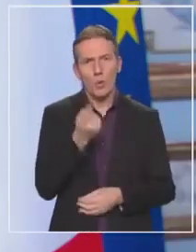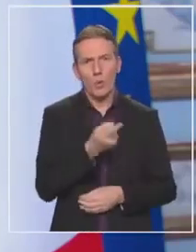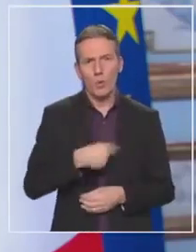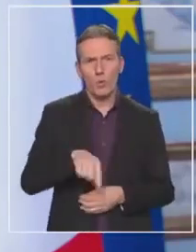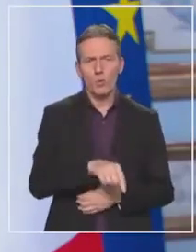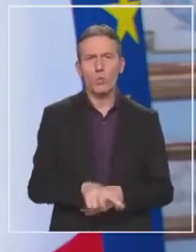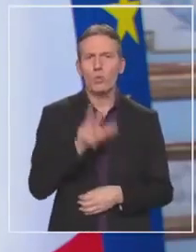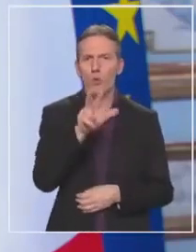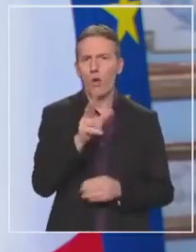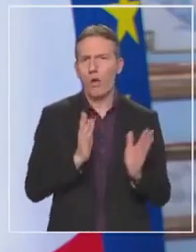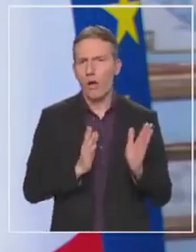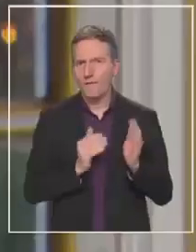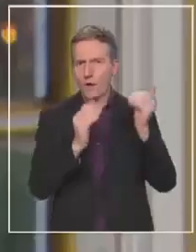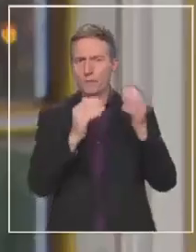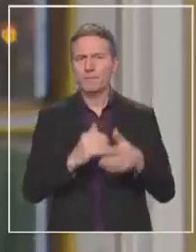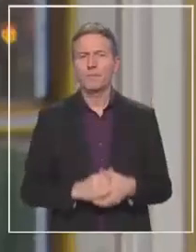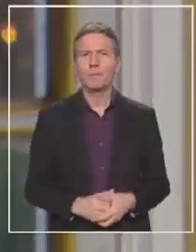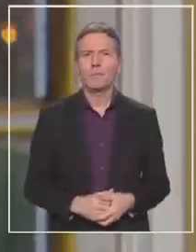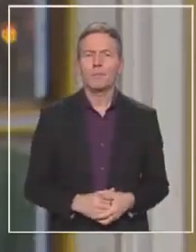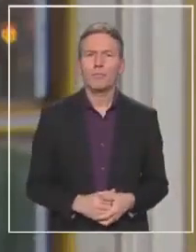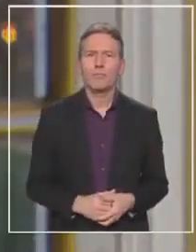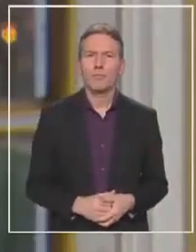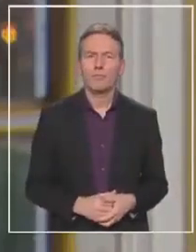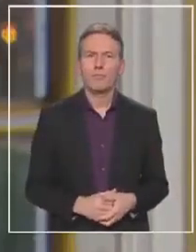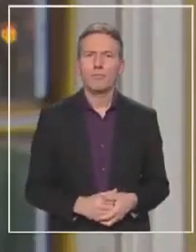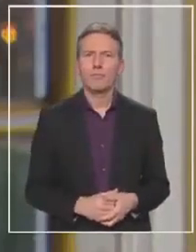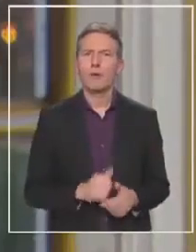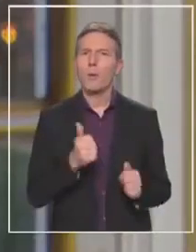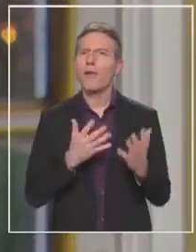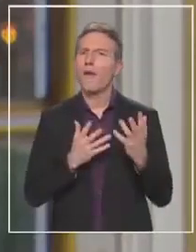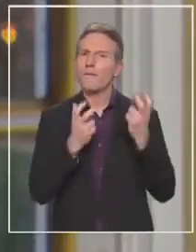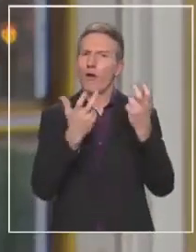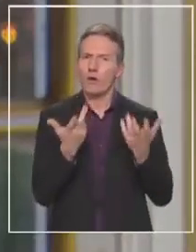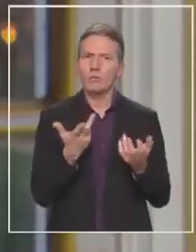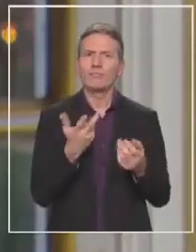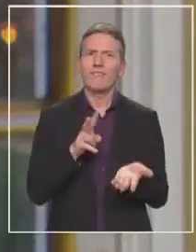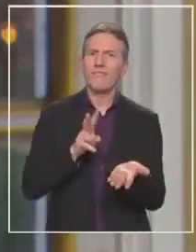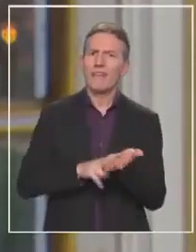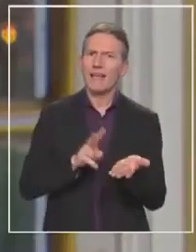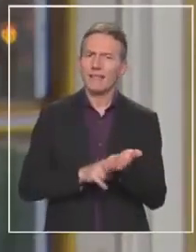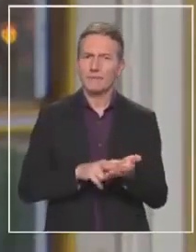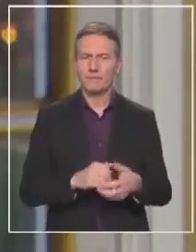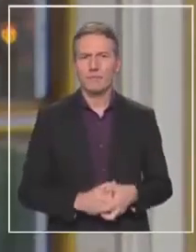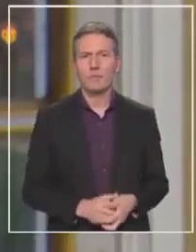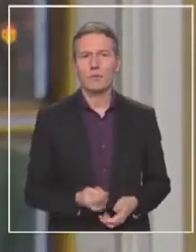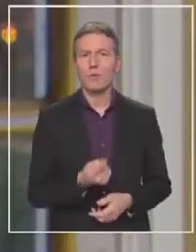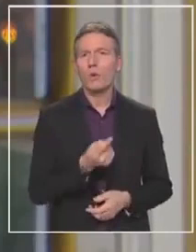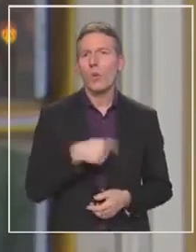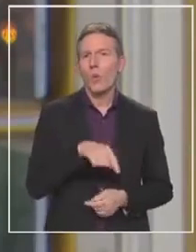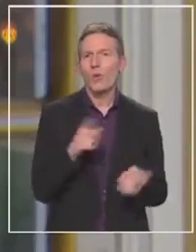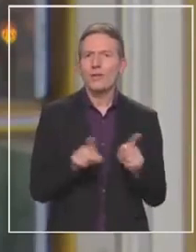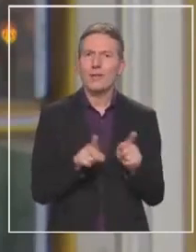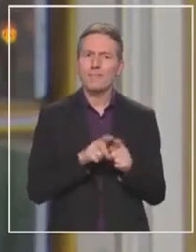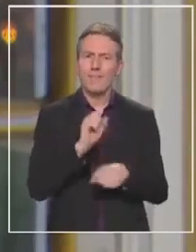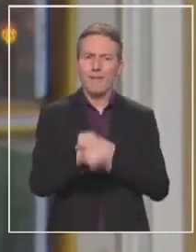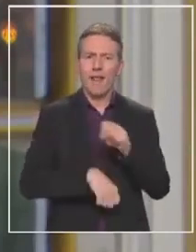trois veut d'abord un voeu de vérité oui nous souhaiter en